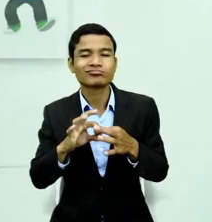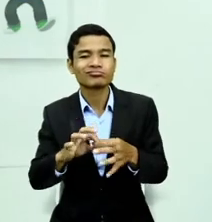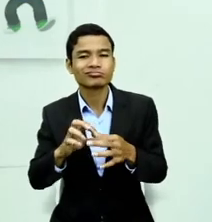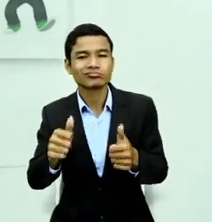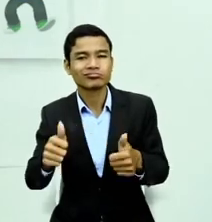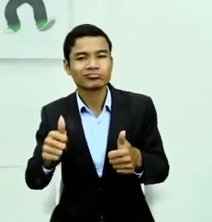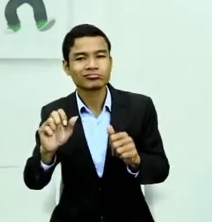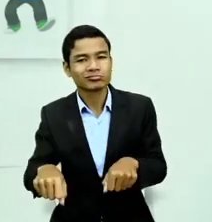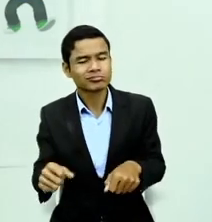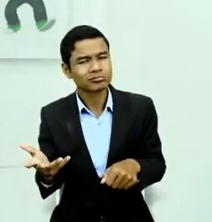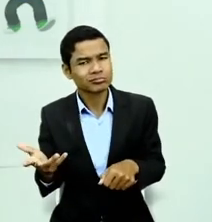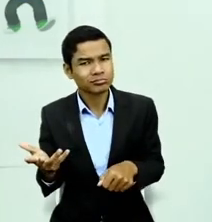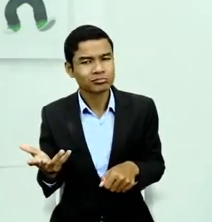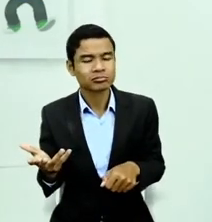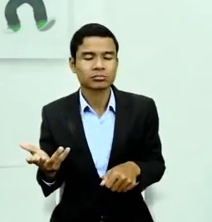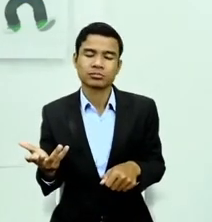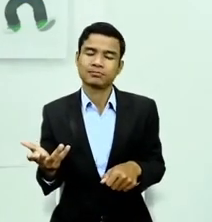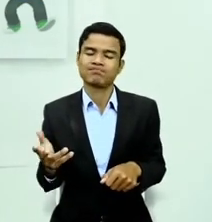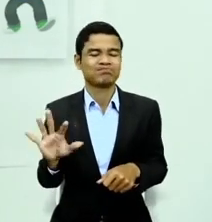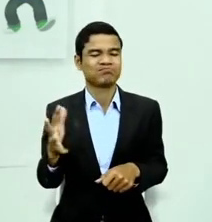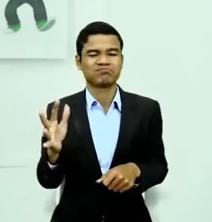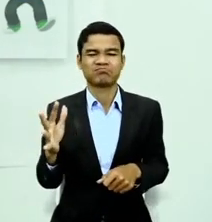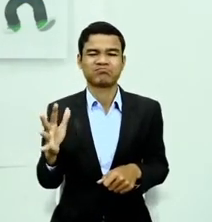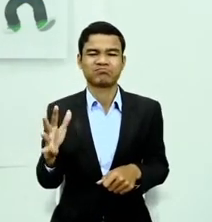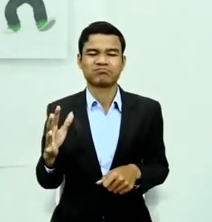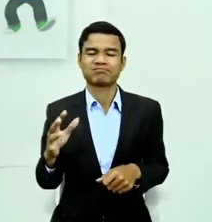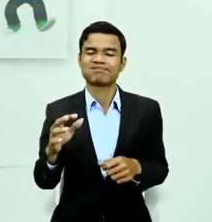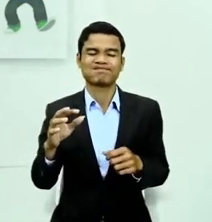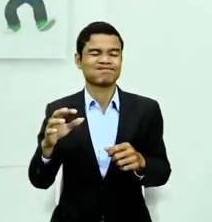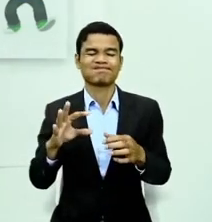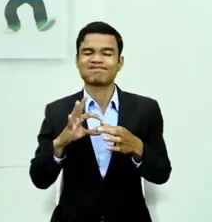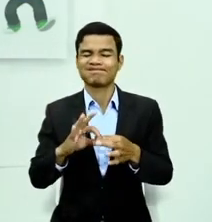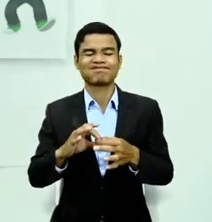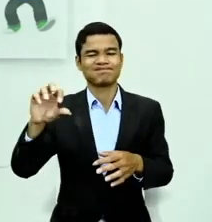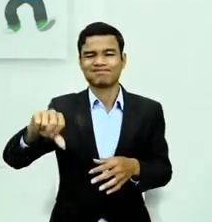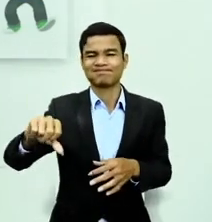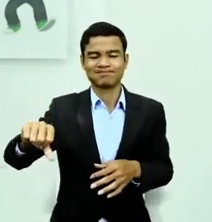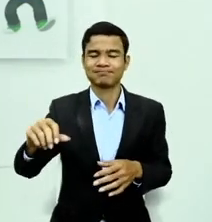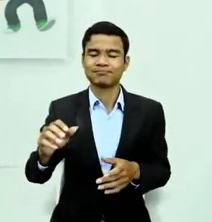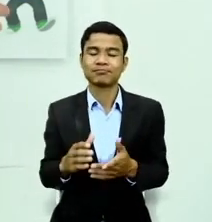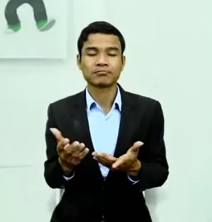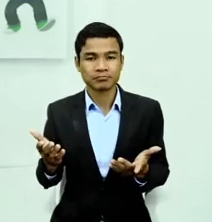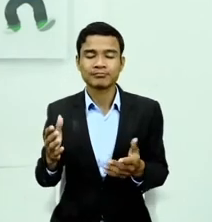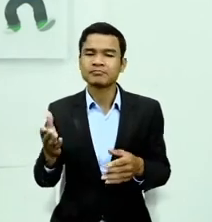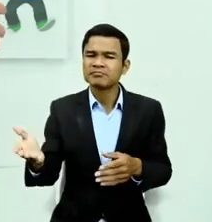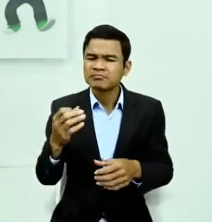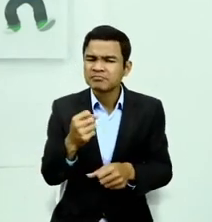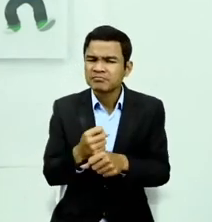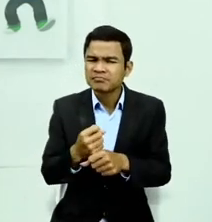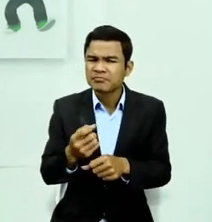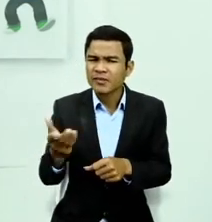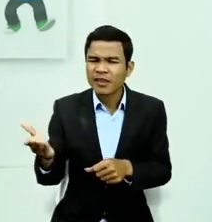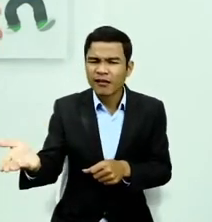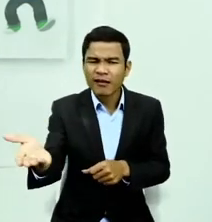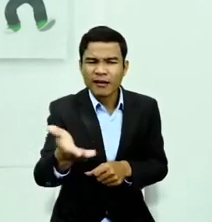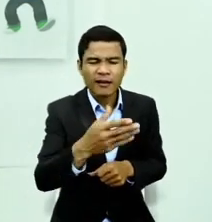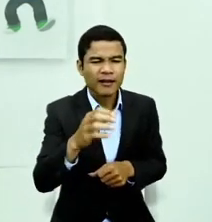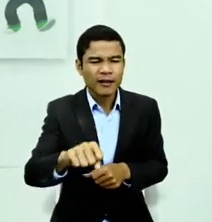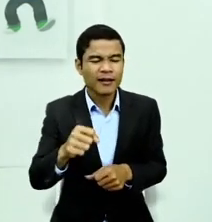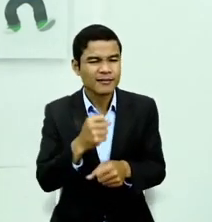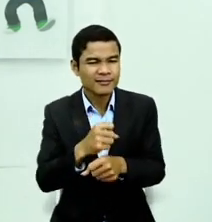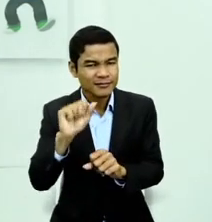tế cha mình miên tầm nẹt tầm nòng lo tế hái rương cha thua anh chẳng cứ rương để con cua thua đại đi tế